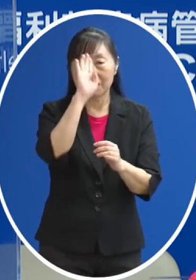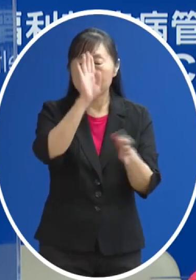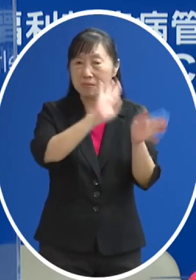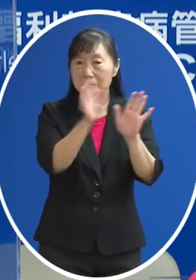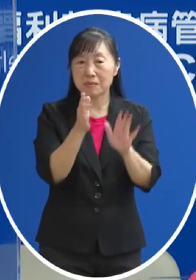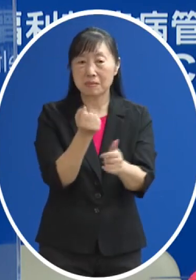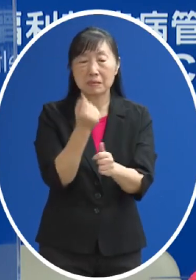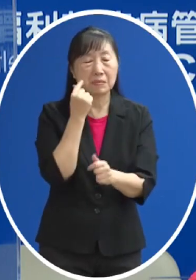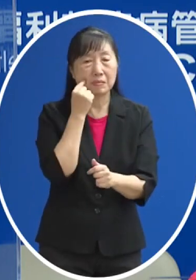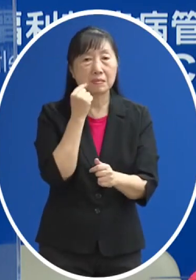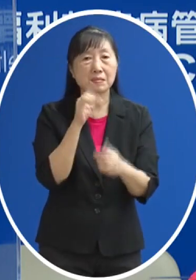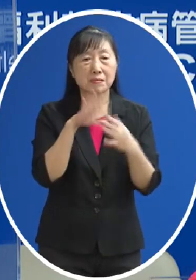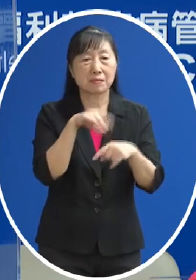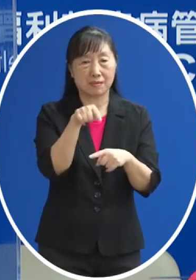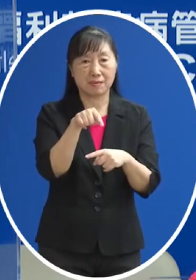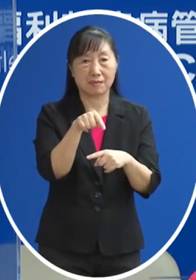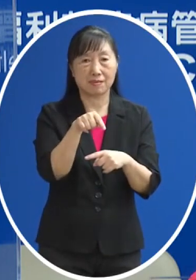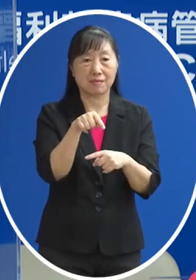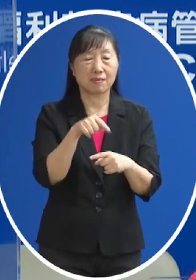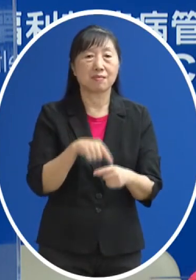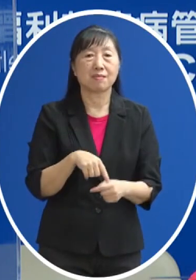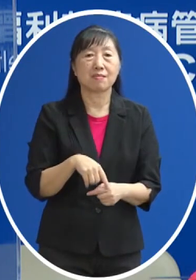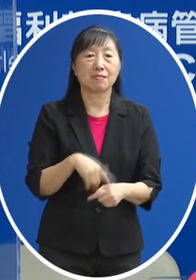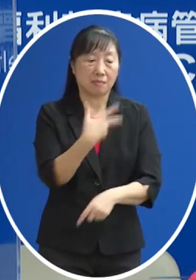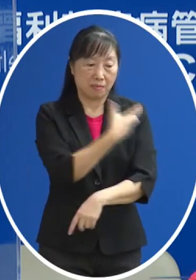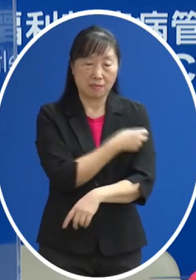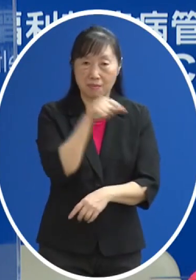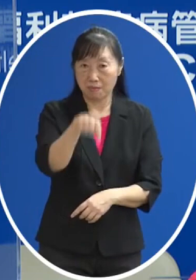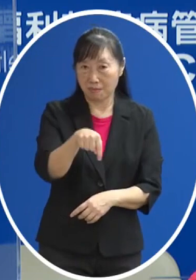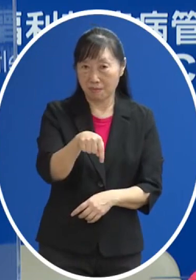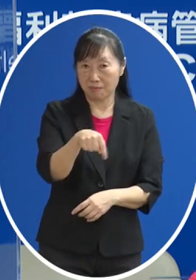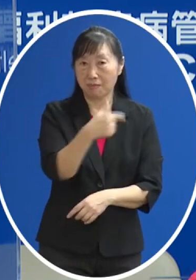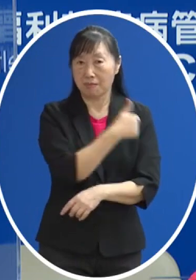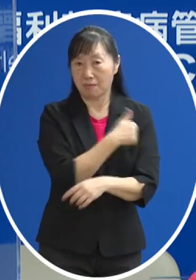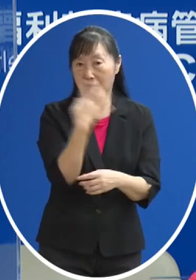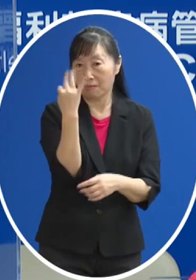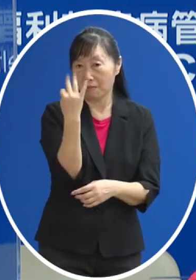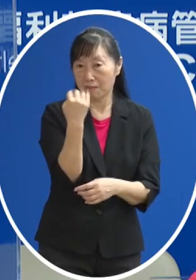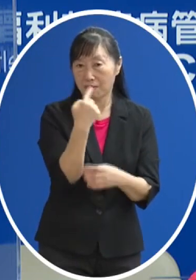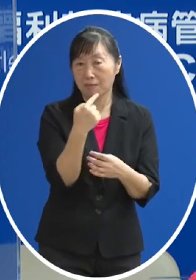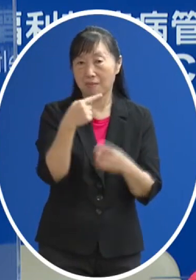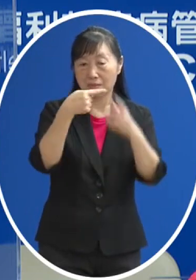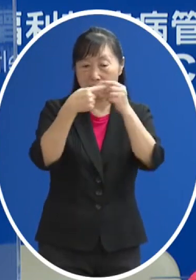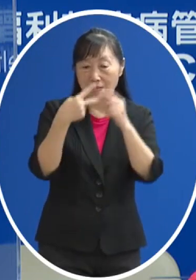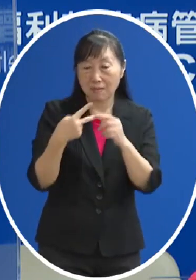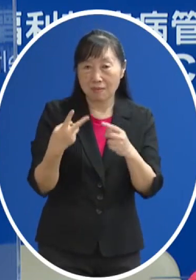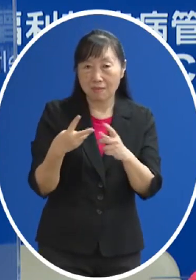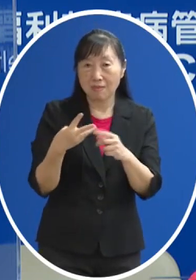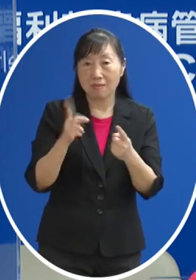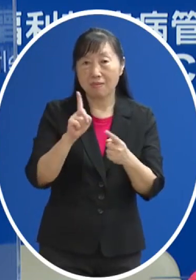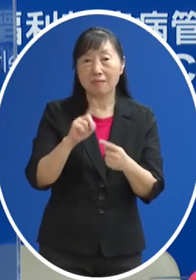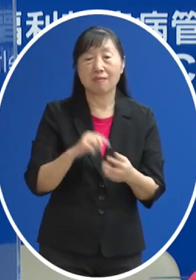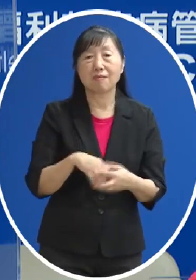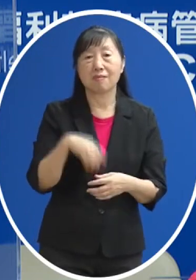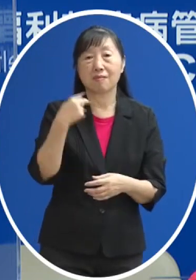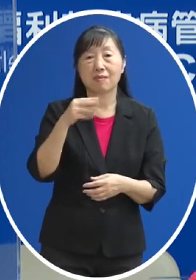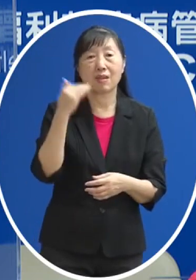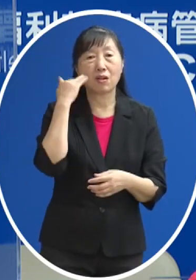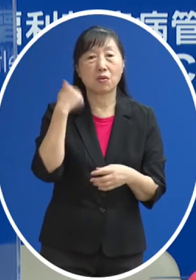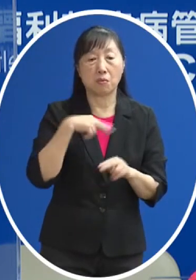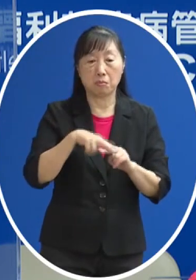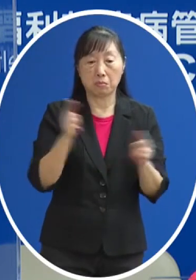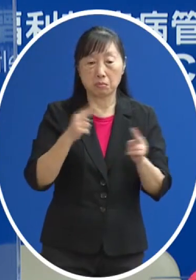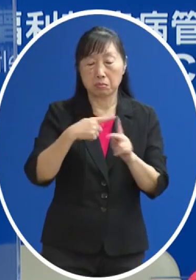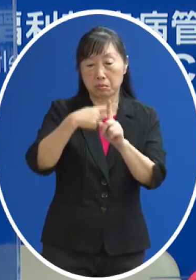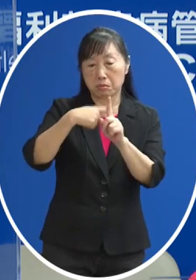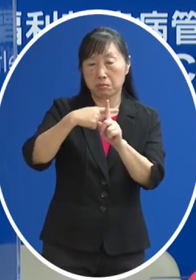面，在我的观察，不管是你疫苗打到多少，如果把解封指数降到一定的程